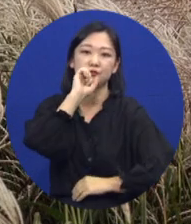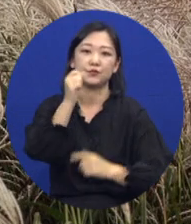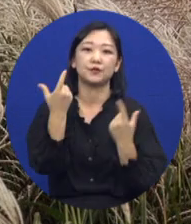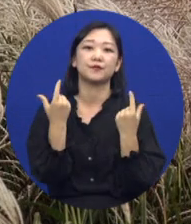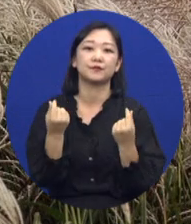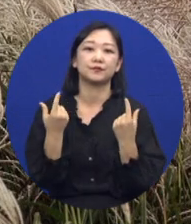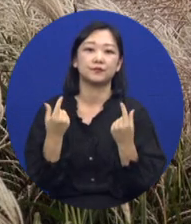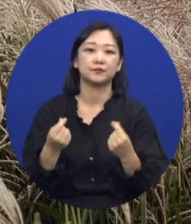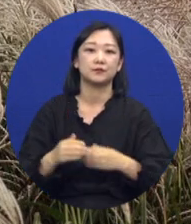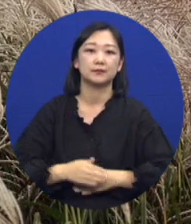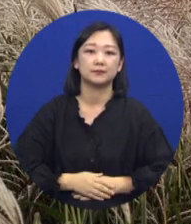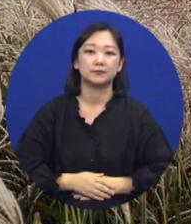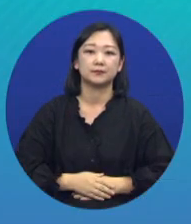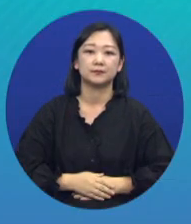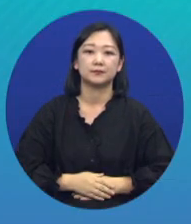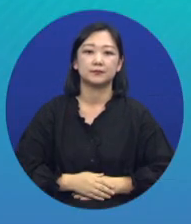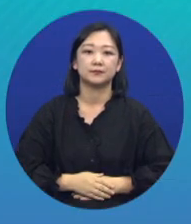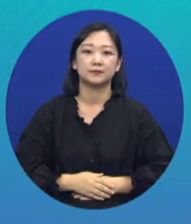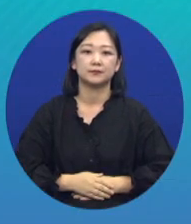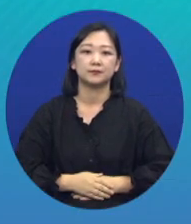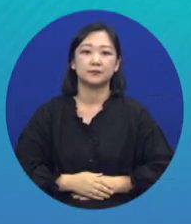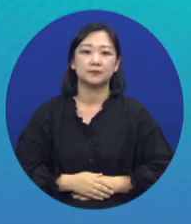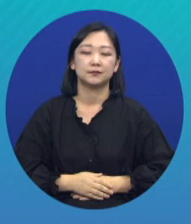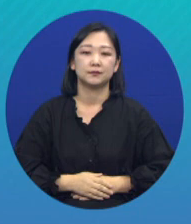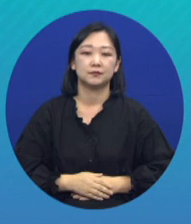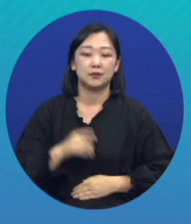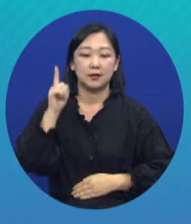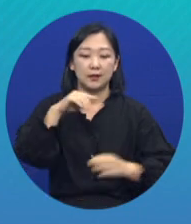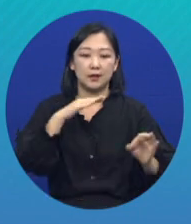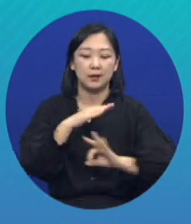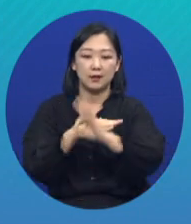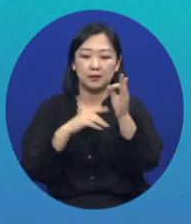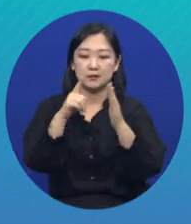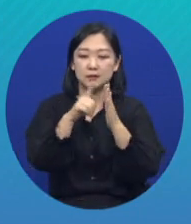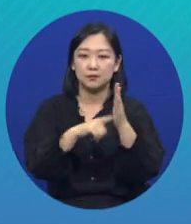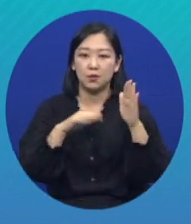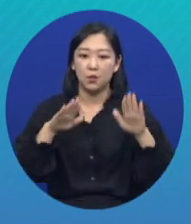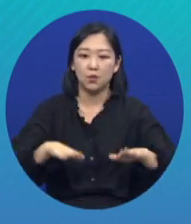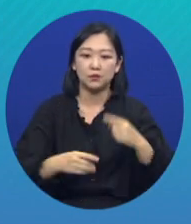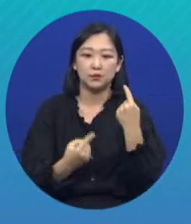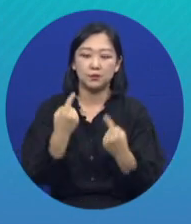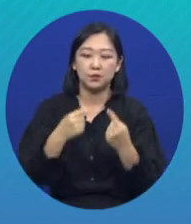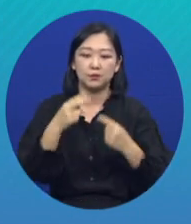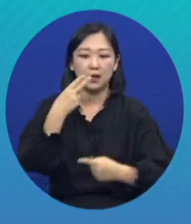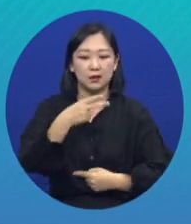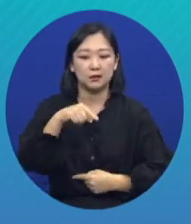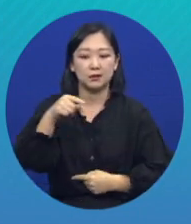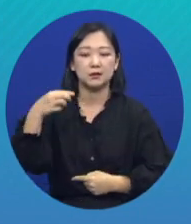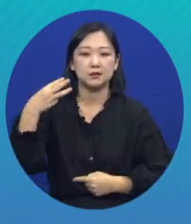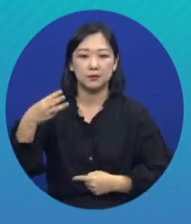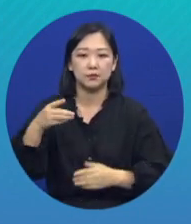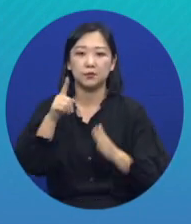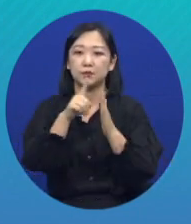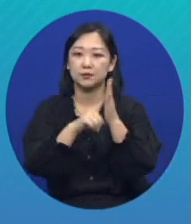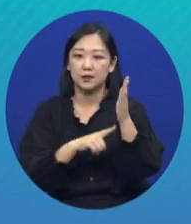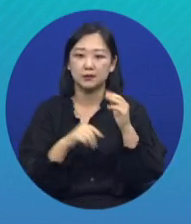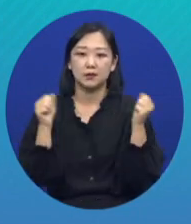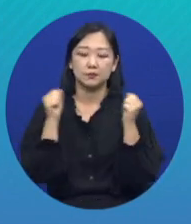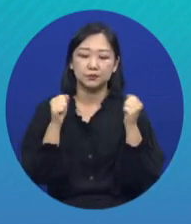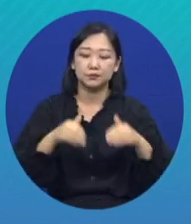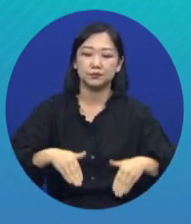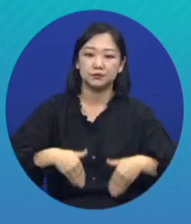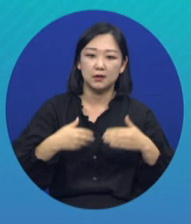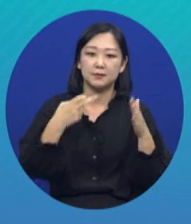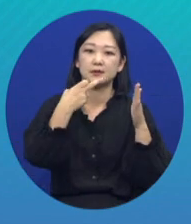씁니다 4 세안 h 역별 기온 입니다 내일 아침 최저기온 오늘보다 2 3도 가량 낮겠습니다 북부와 남부 지역